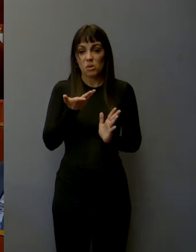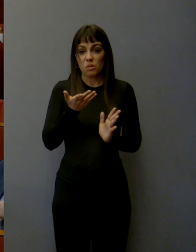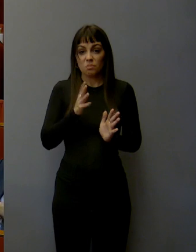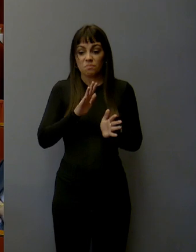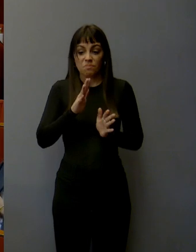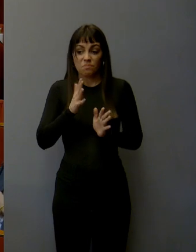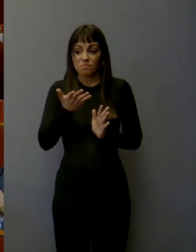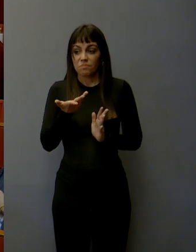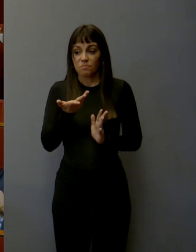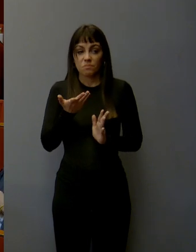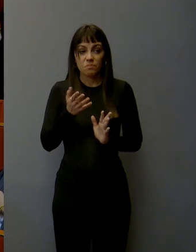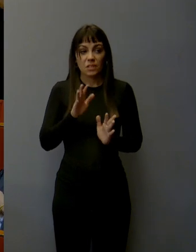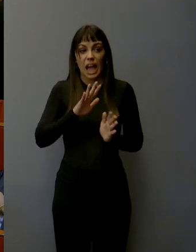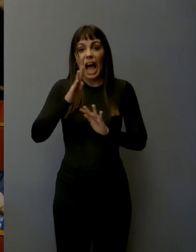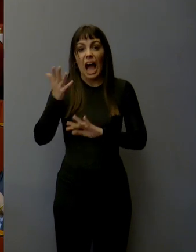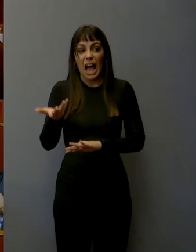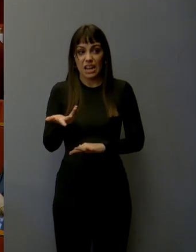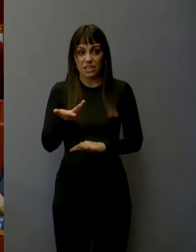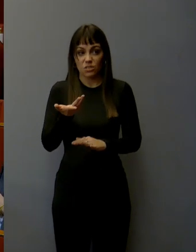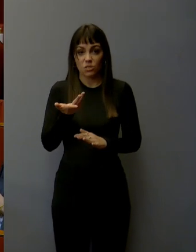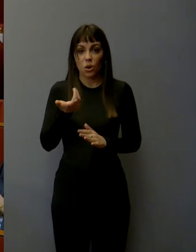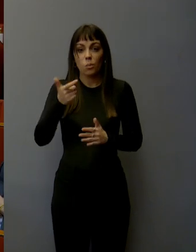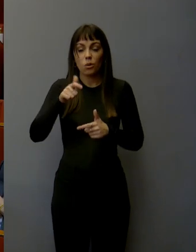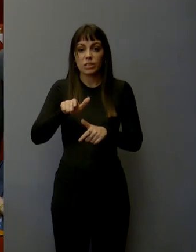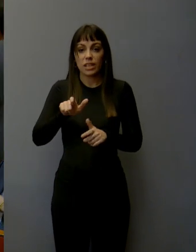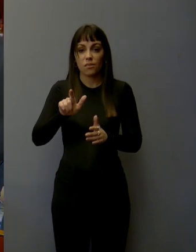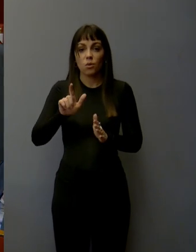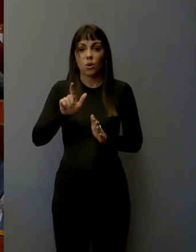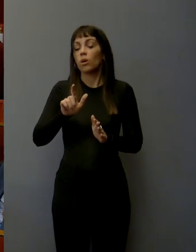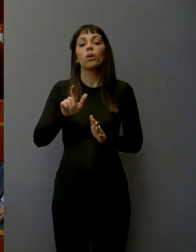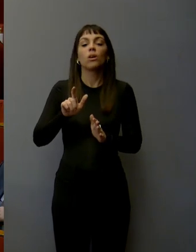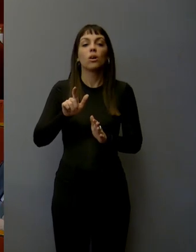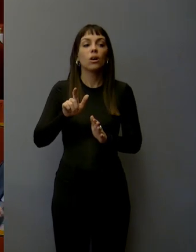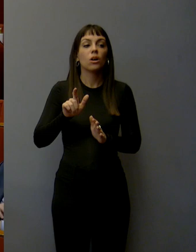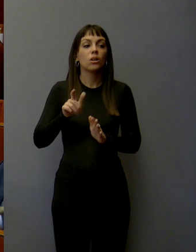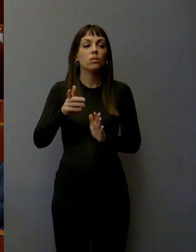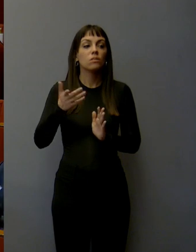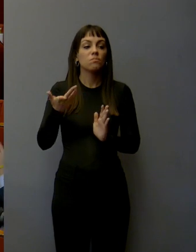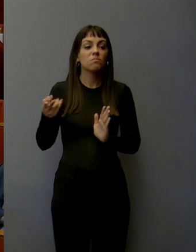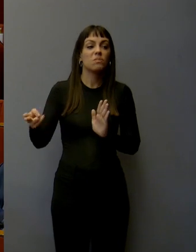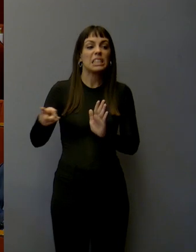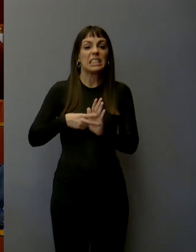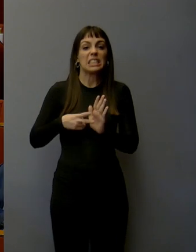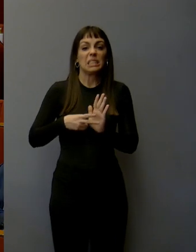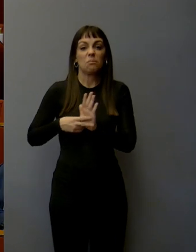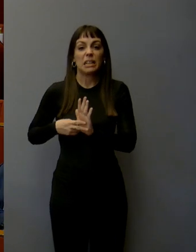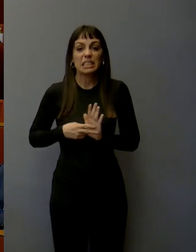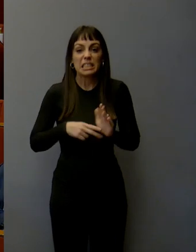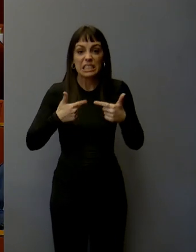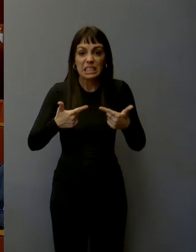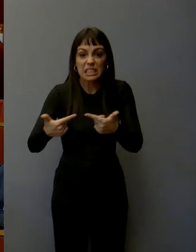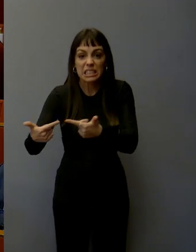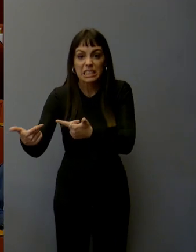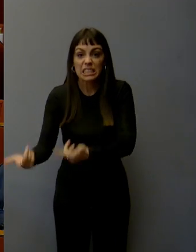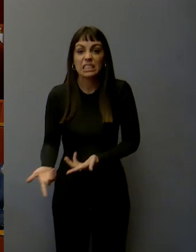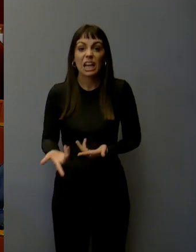non migliorare la qualità della vita in questa città ma stigmatizzare il diverso demonizzarlo senza contribuire